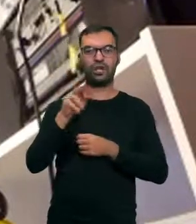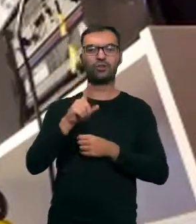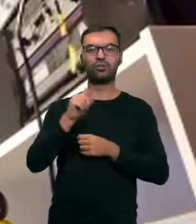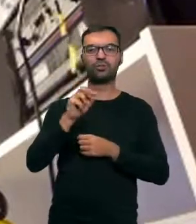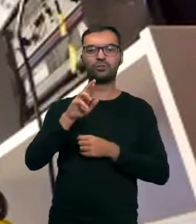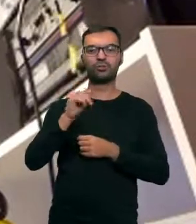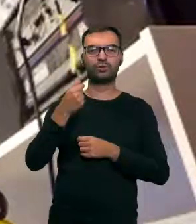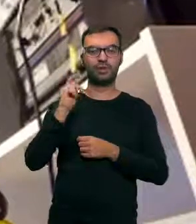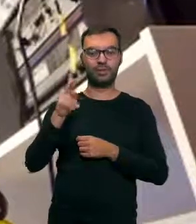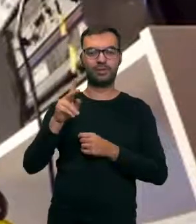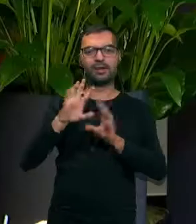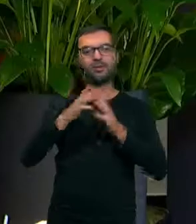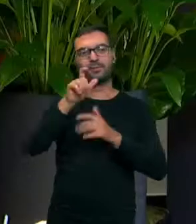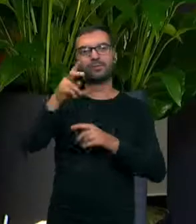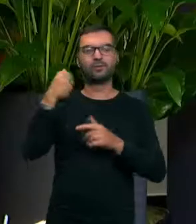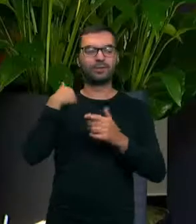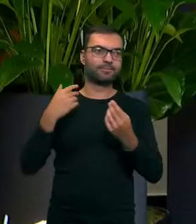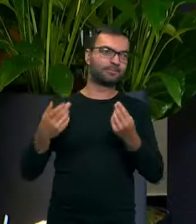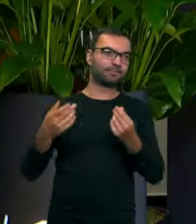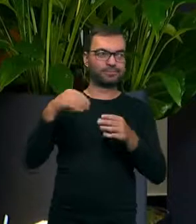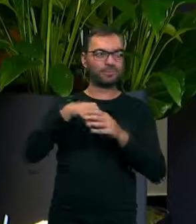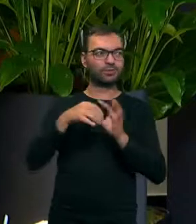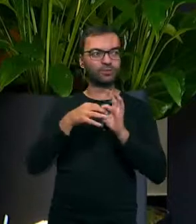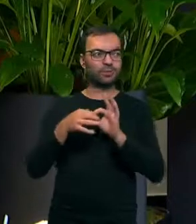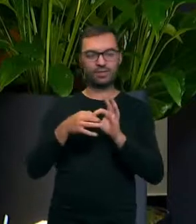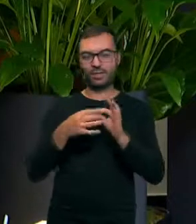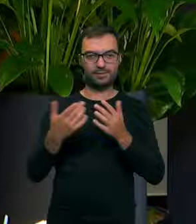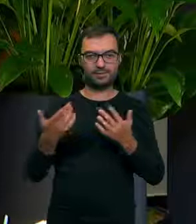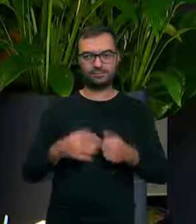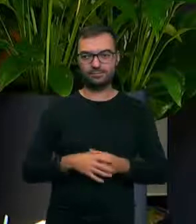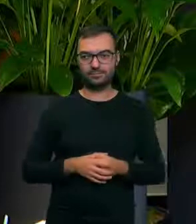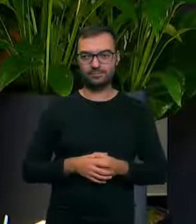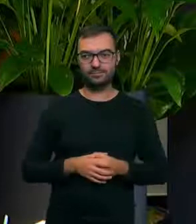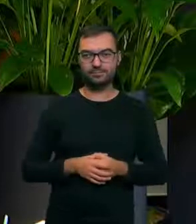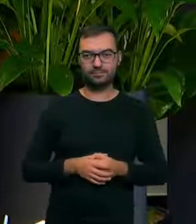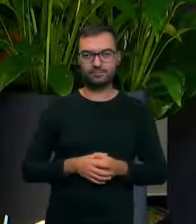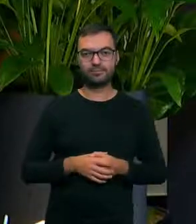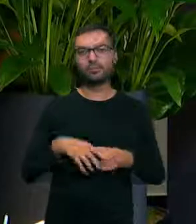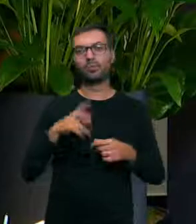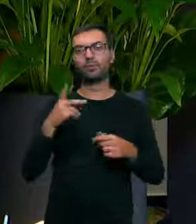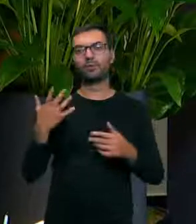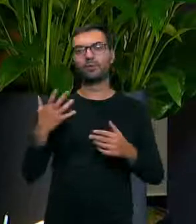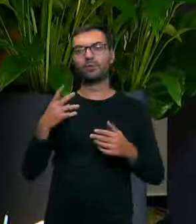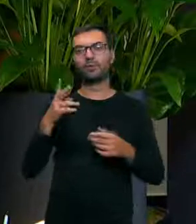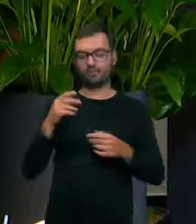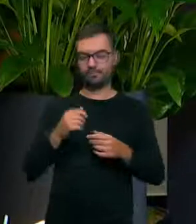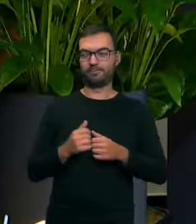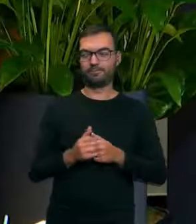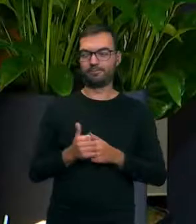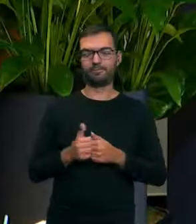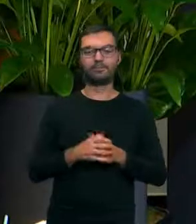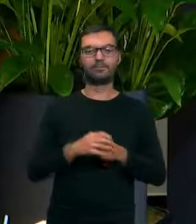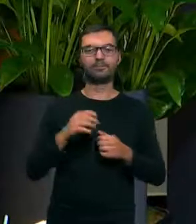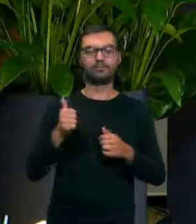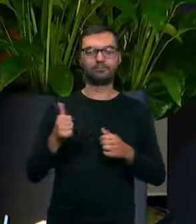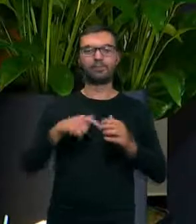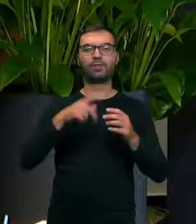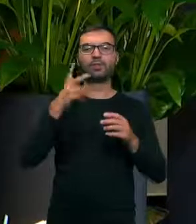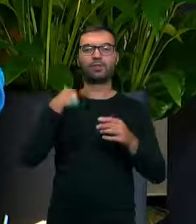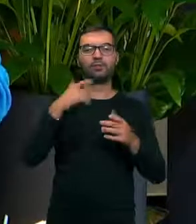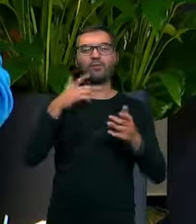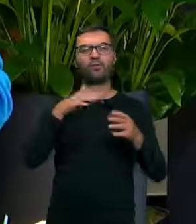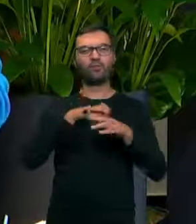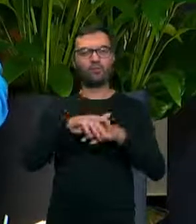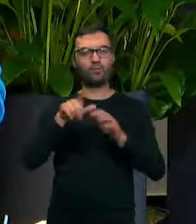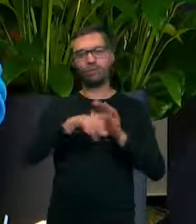którzy w jakiś sposób byli w nią zamieszani z jednej strony, a z drugiej, którzy byli nią dotknięci i do tej pory